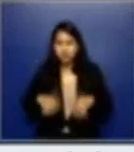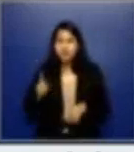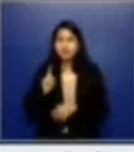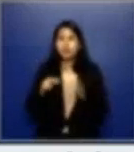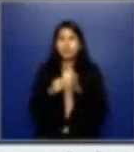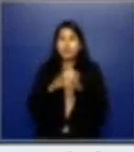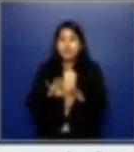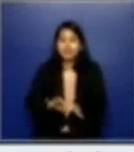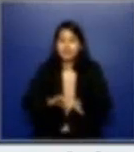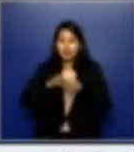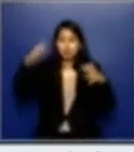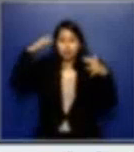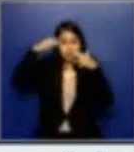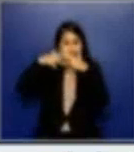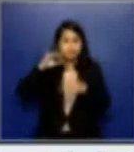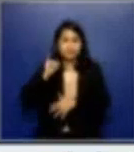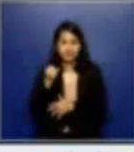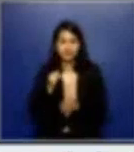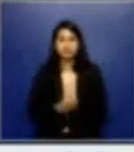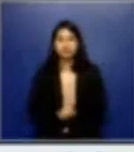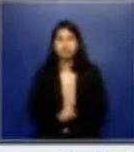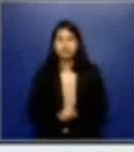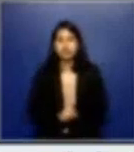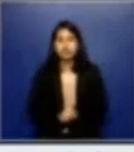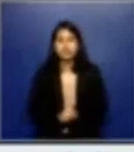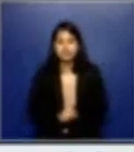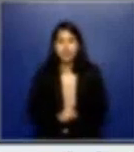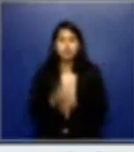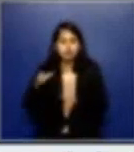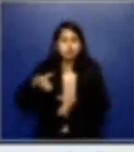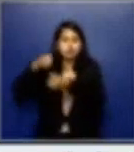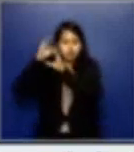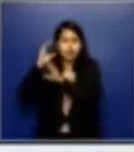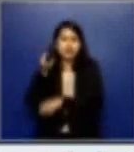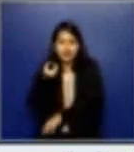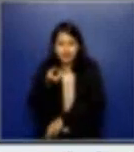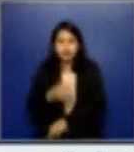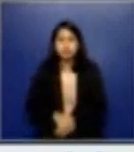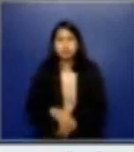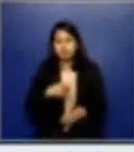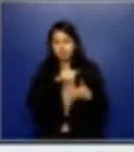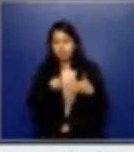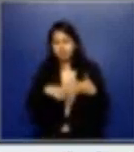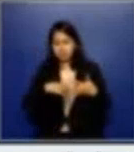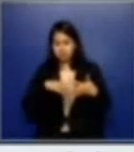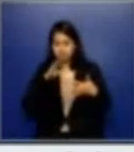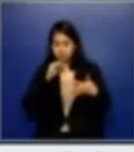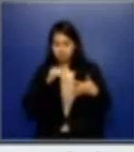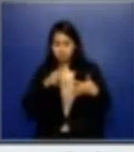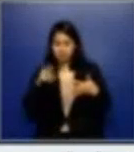ขภาพจิตเป็นปัญหาสังคมผมกลับมานิดนึงเดี๋ยวจะหาว่าผมพูดเกินไปสำหรับหนี้5ประเภทกลับมาสไลด์